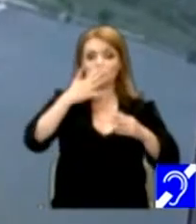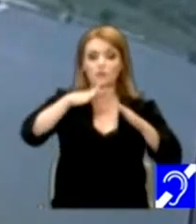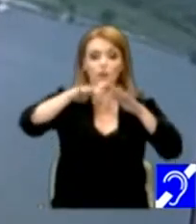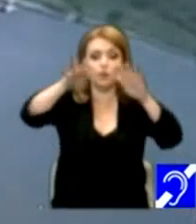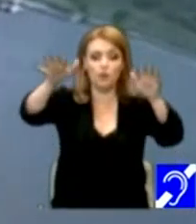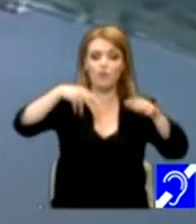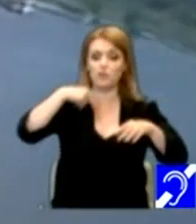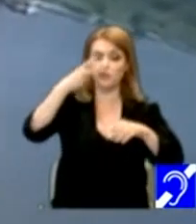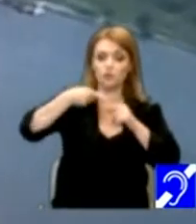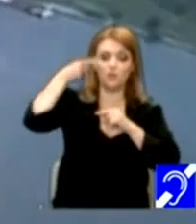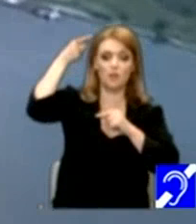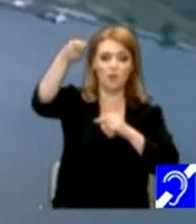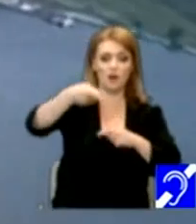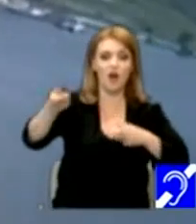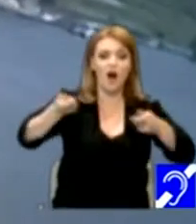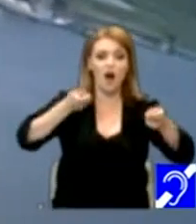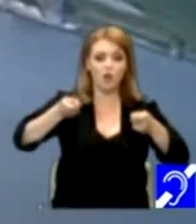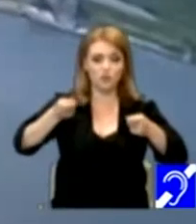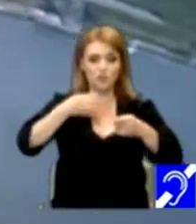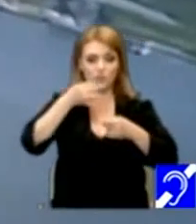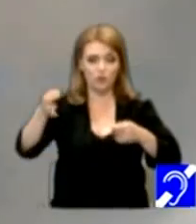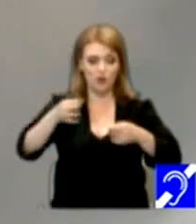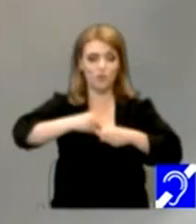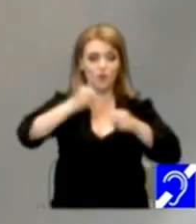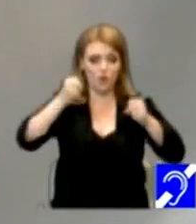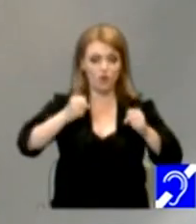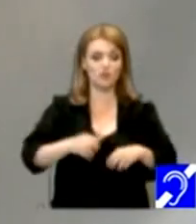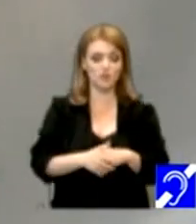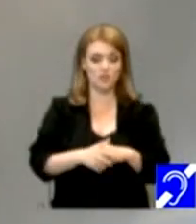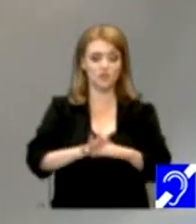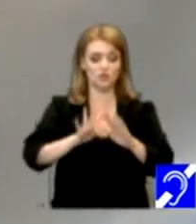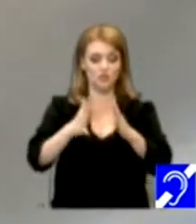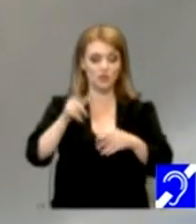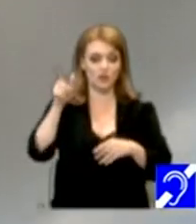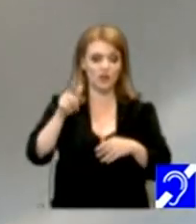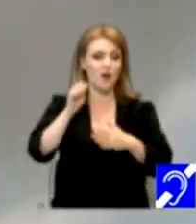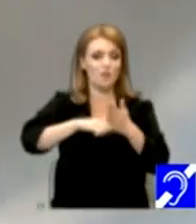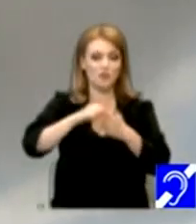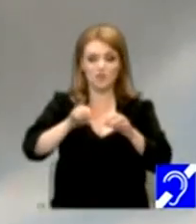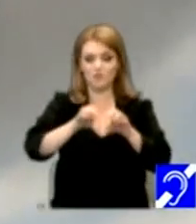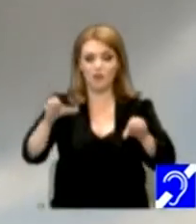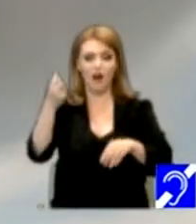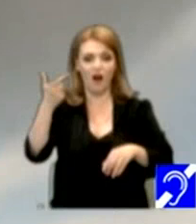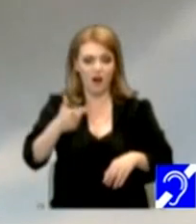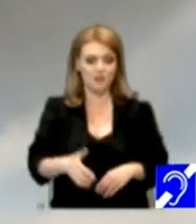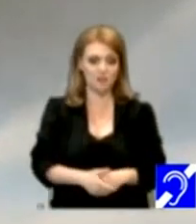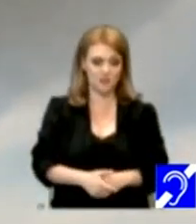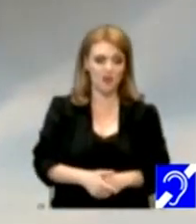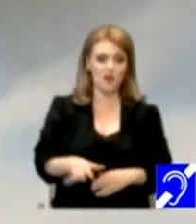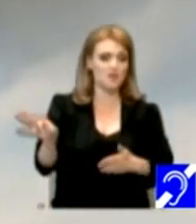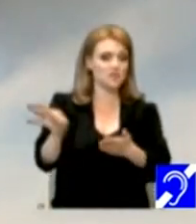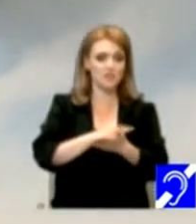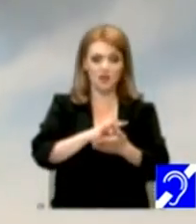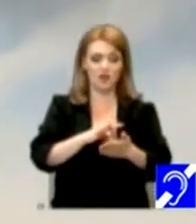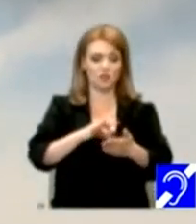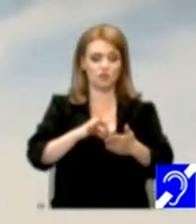distanță. Autoritățile spun că explozia s-ar fi declanșat la o instalație de gaz de la rafinerie. A fost activat imediat